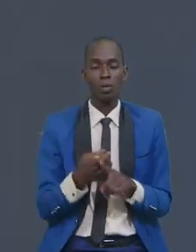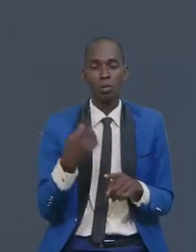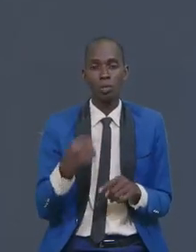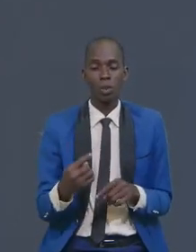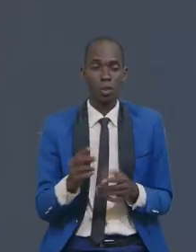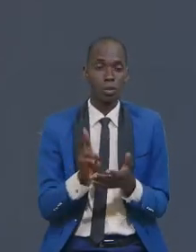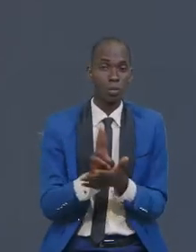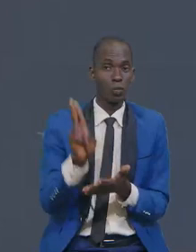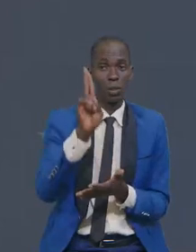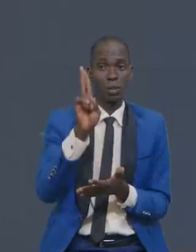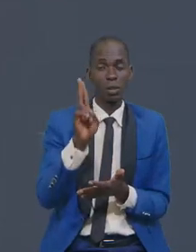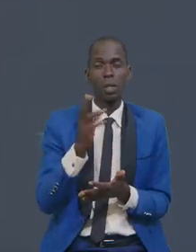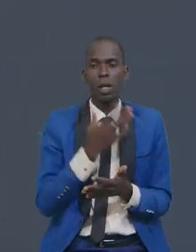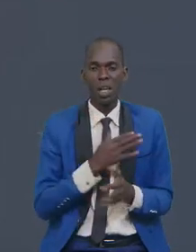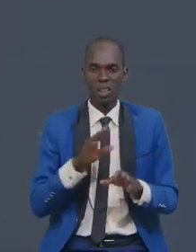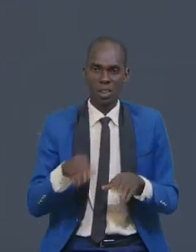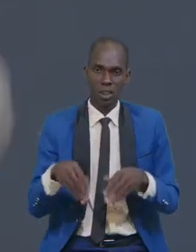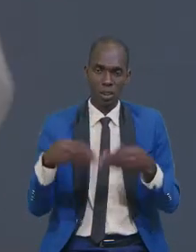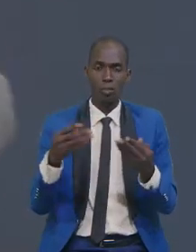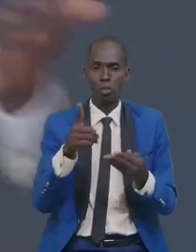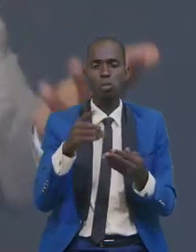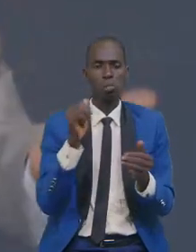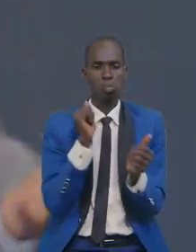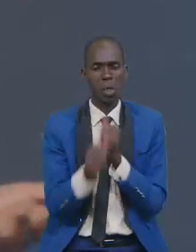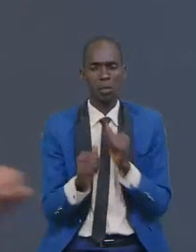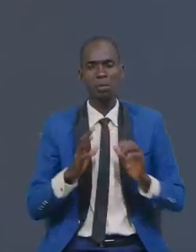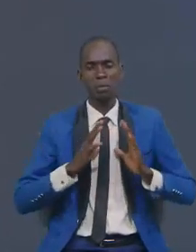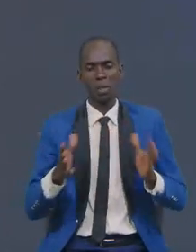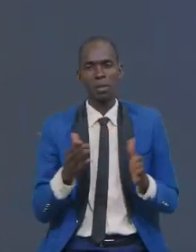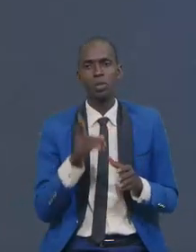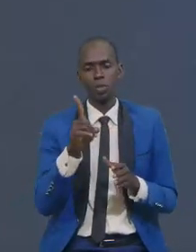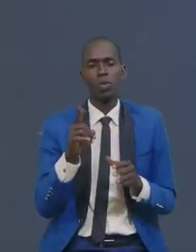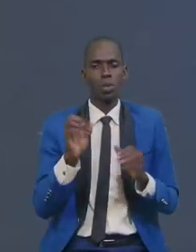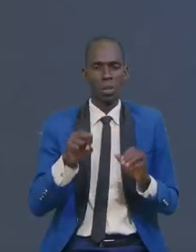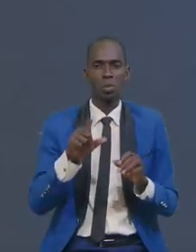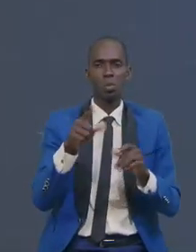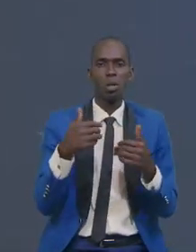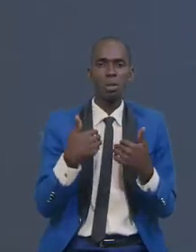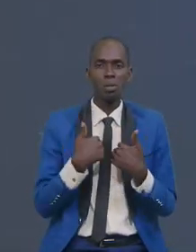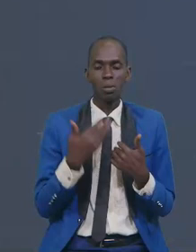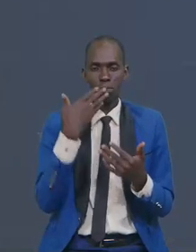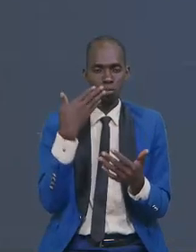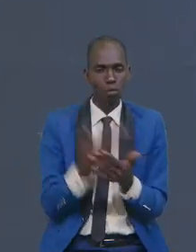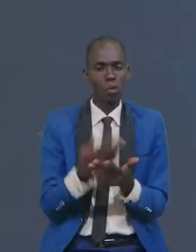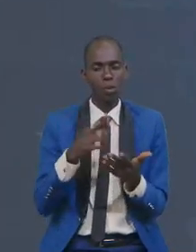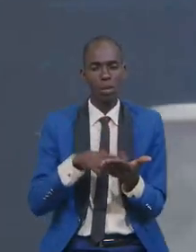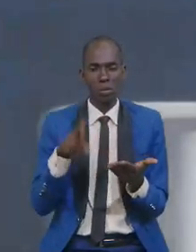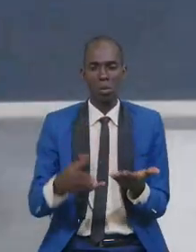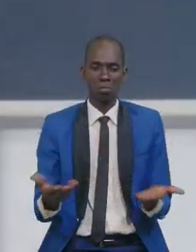ou bien du collège et on dit, ah, tu as réussi. Oui, tu